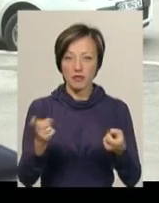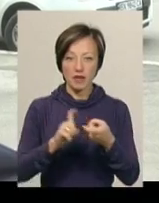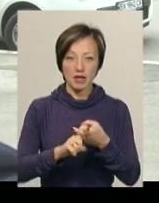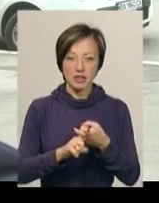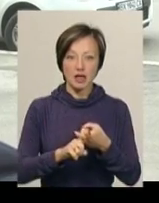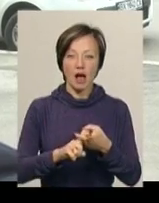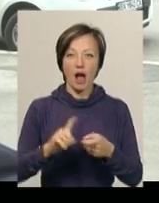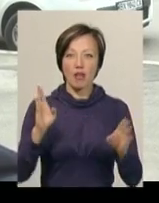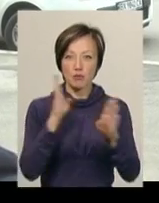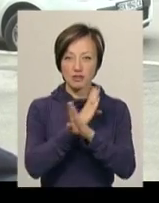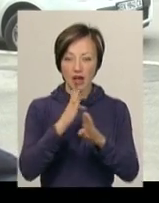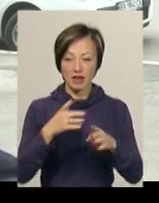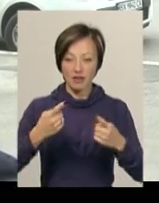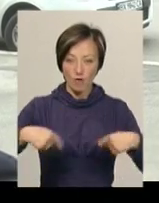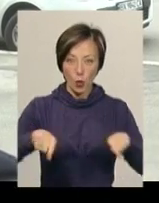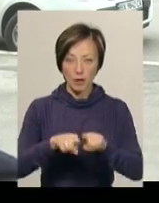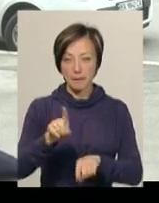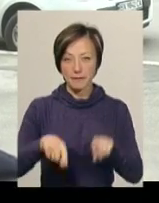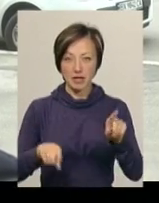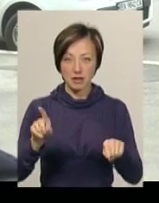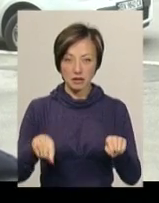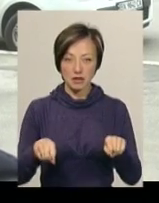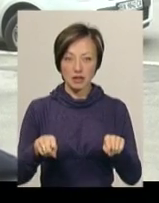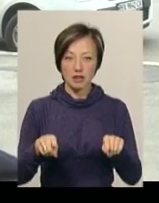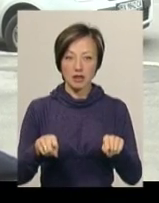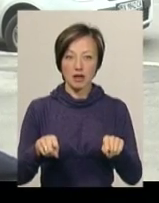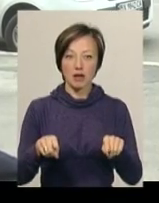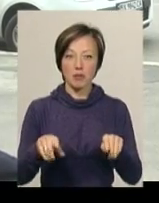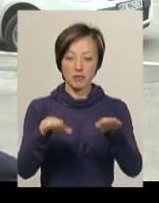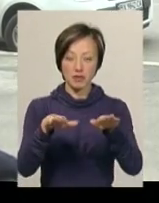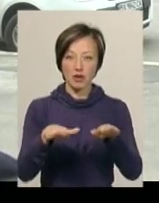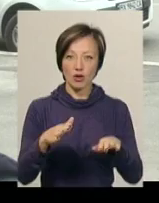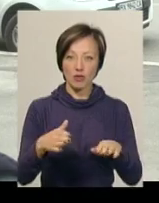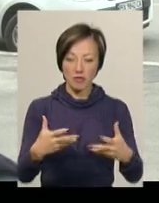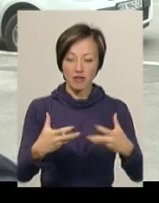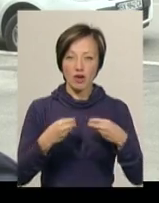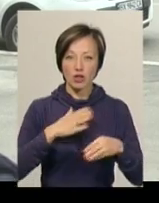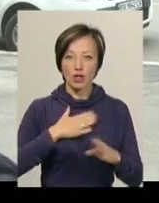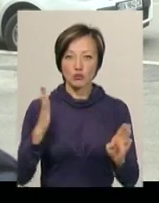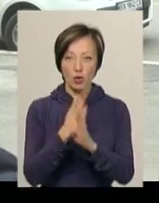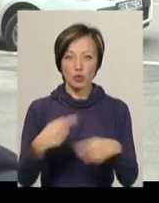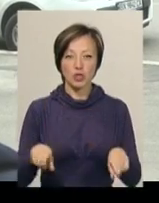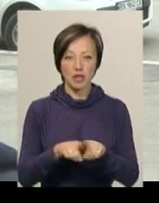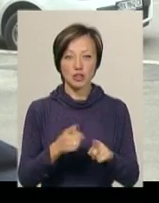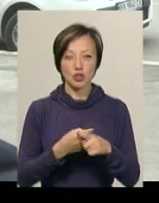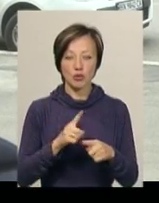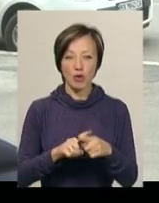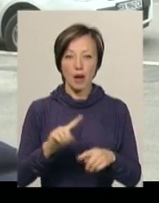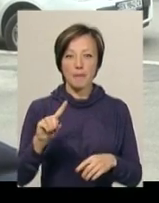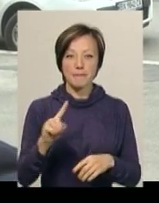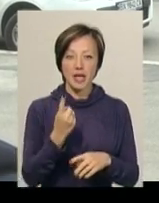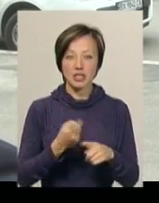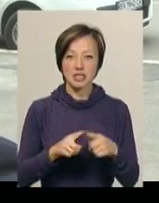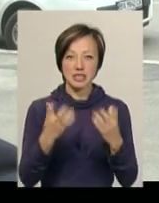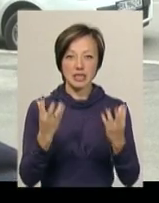атмосферні фронти. Періодично вони приспускаються до наших широт і впливають і на нашу погоду теж. Тому у перші ці